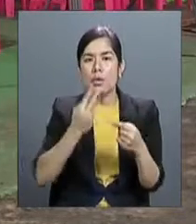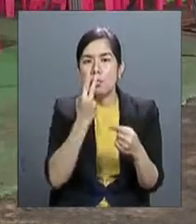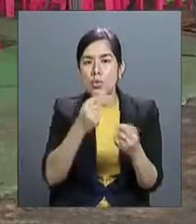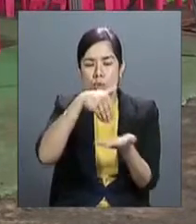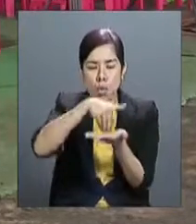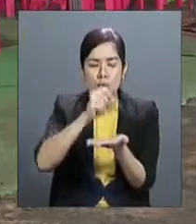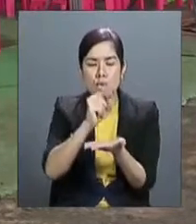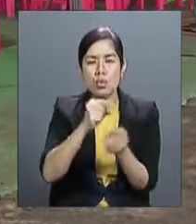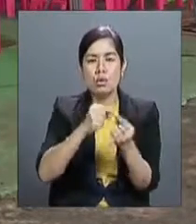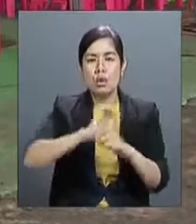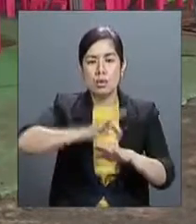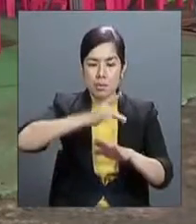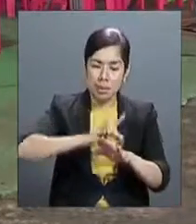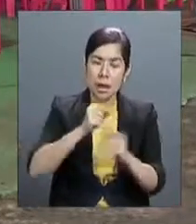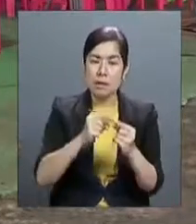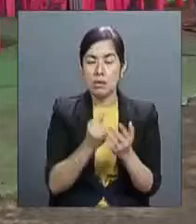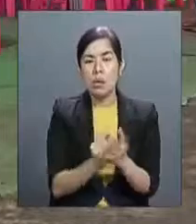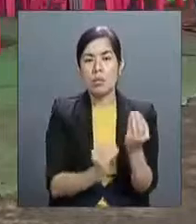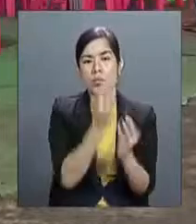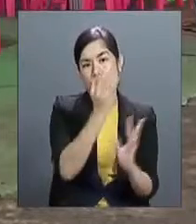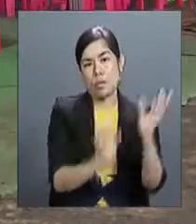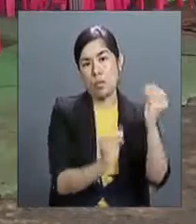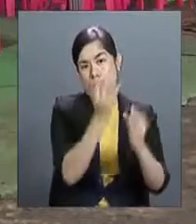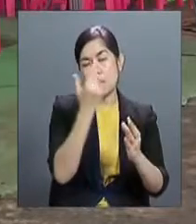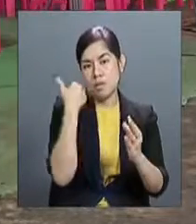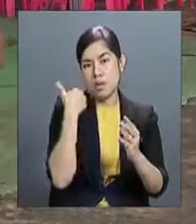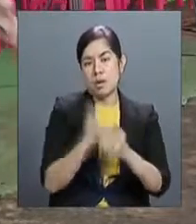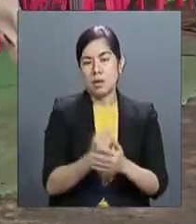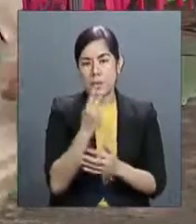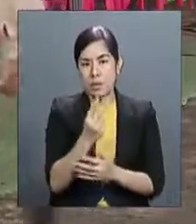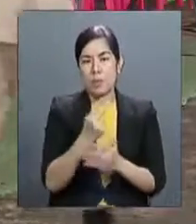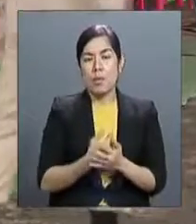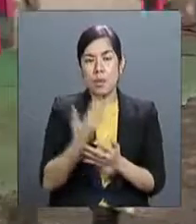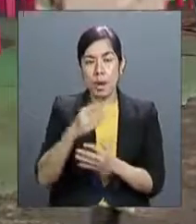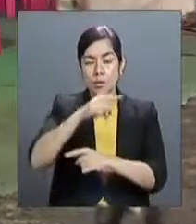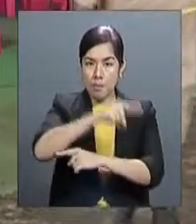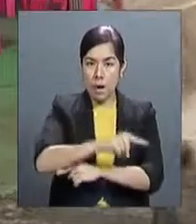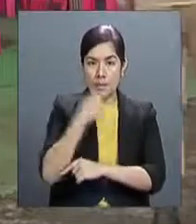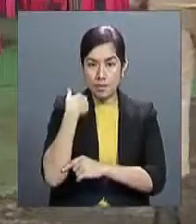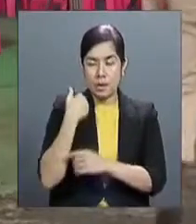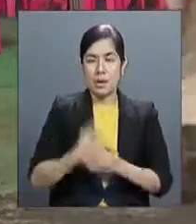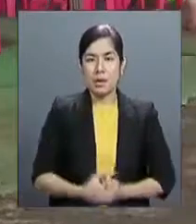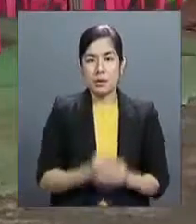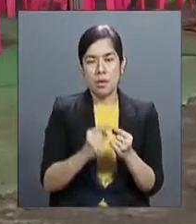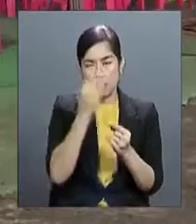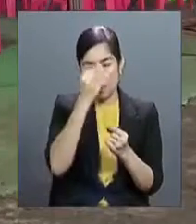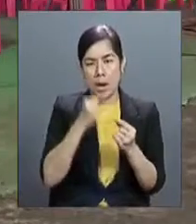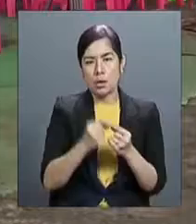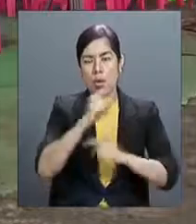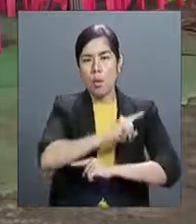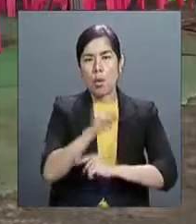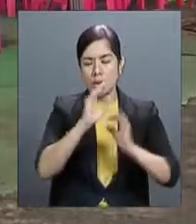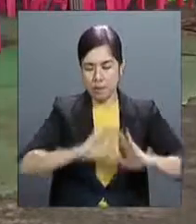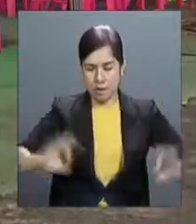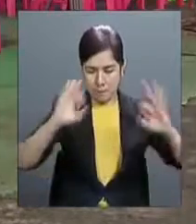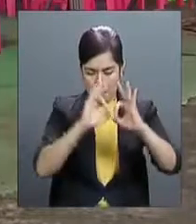บ่ายจะไปจังหวัดอุบลราชธานีค่ะเพื่อที่จะได้ร่วมนั่งสมาธิกับประชาชนในพื้นที่เนื่องในวันสำคัญทางพระพุทธศาสนา